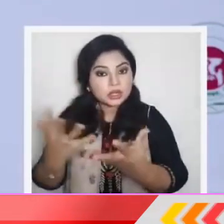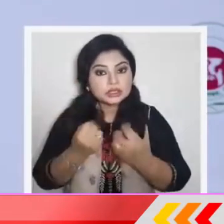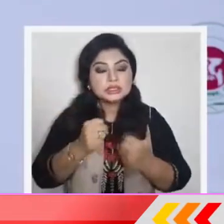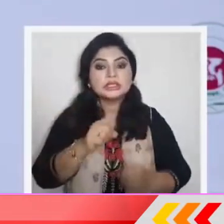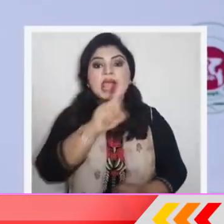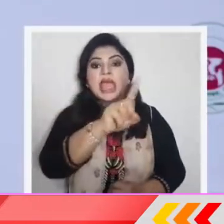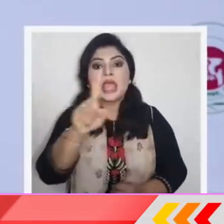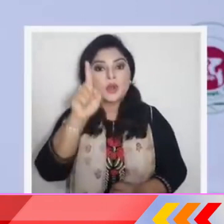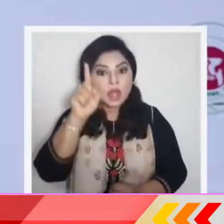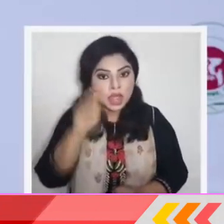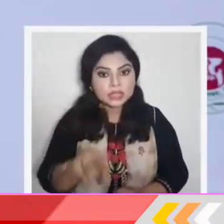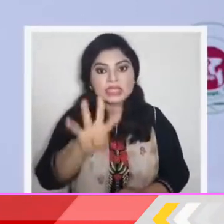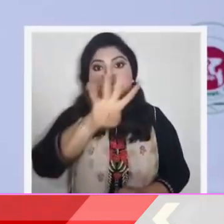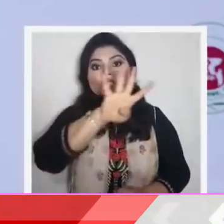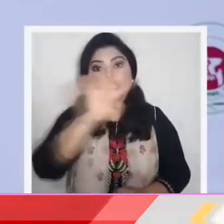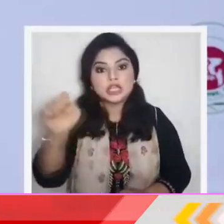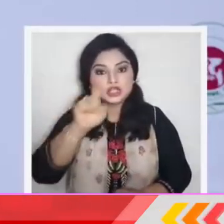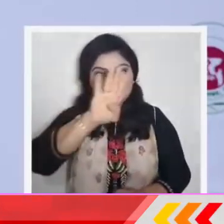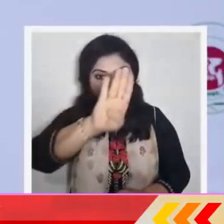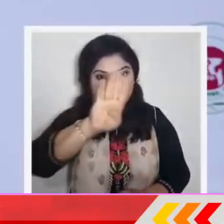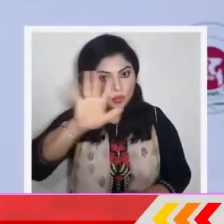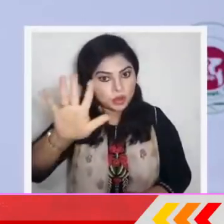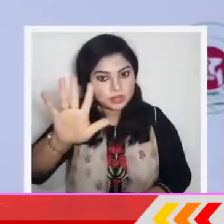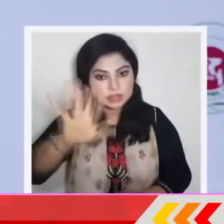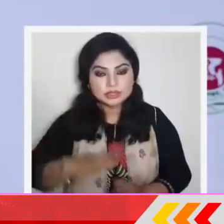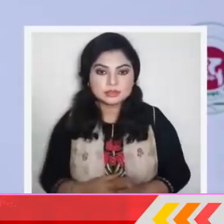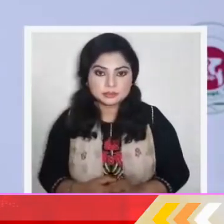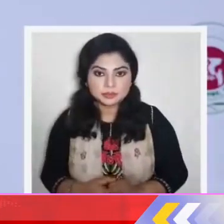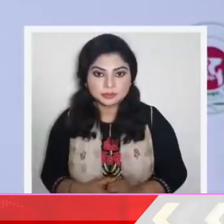এদিকে বিশ্বব্যাপী করোনা শনাক্তকৃত রোগীর সংখ্যা